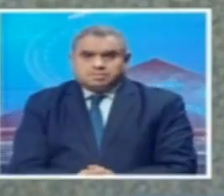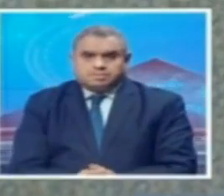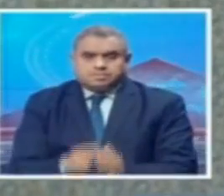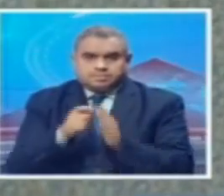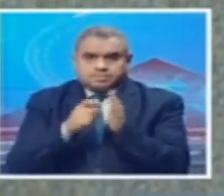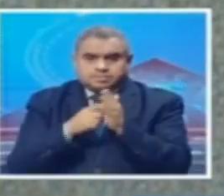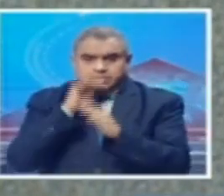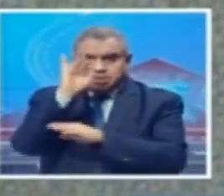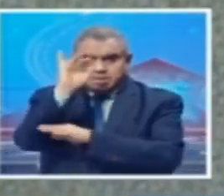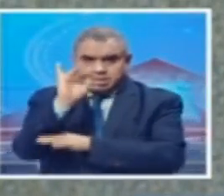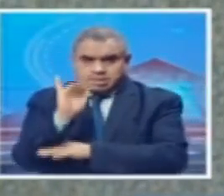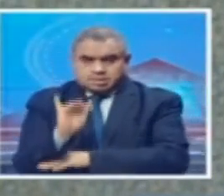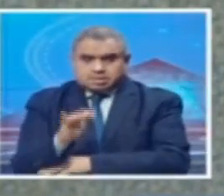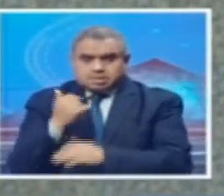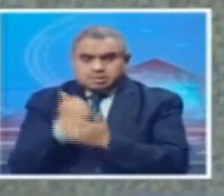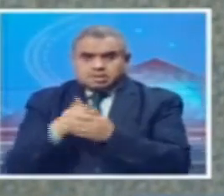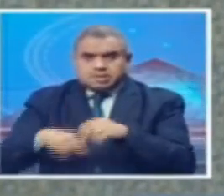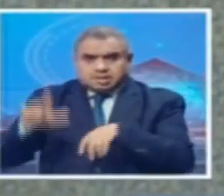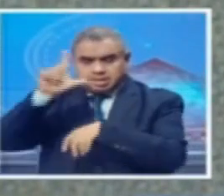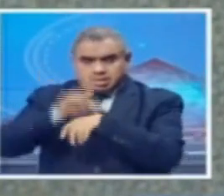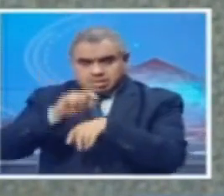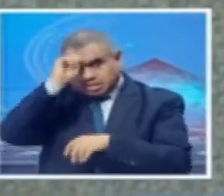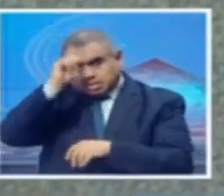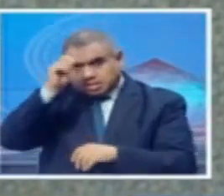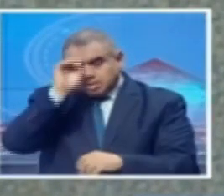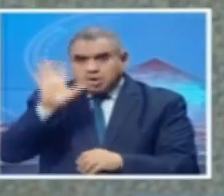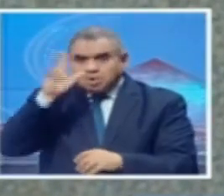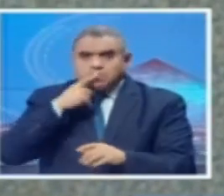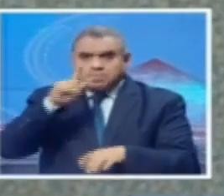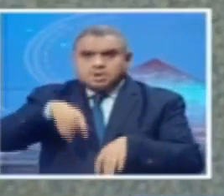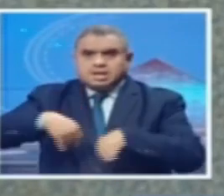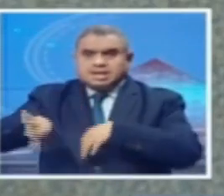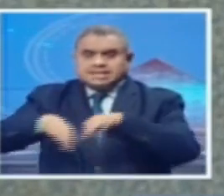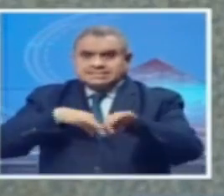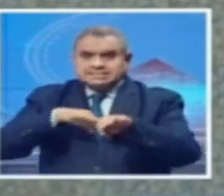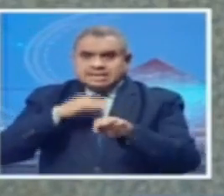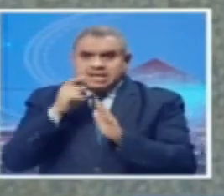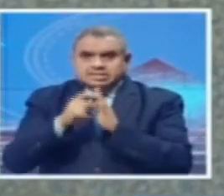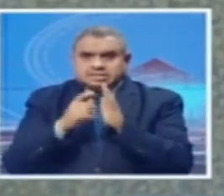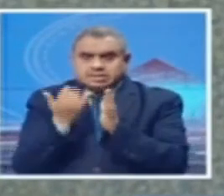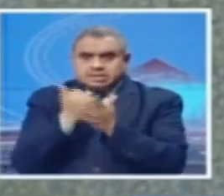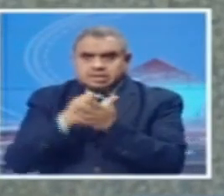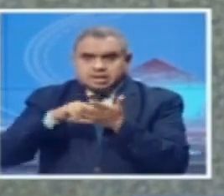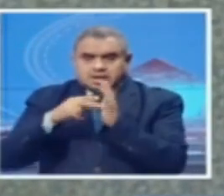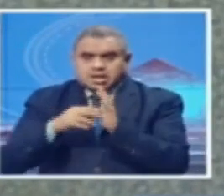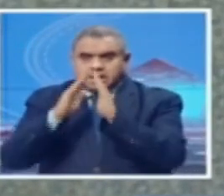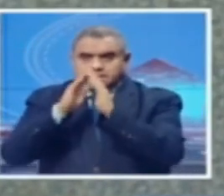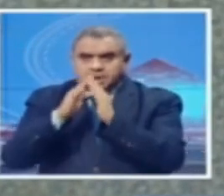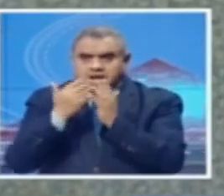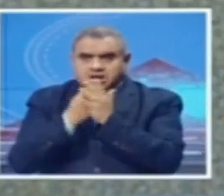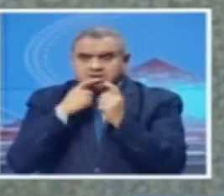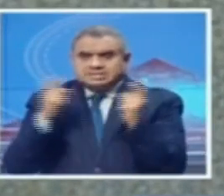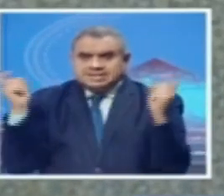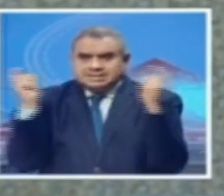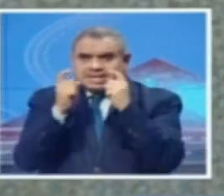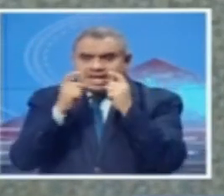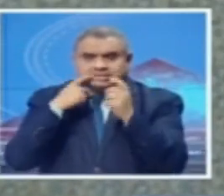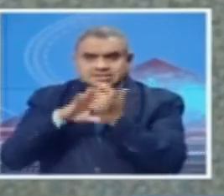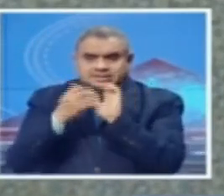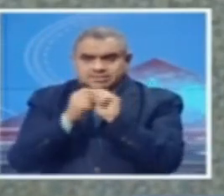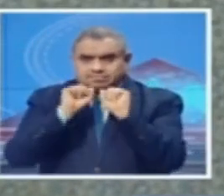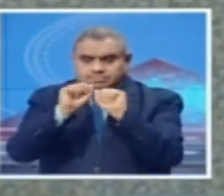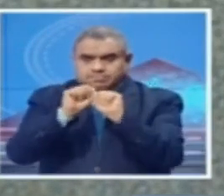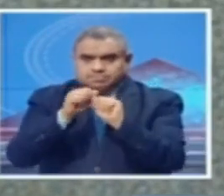الدعم من قبل الاتحاد الأوروبي سواء في الإطار السياسي أو الاقتصادي لمصر لمواجهة التحديات